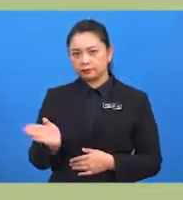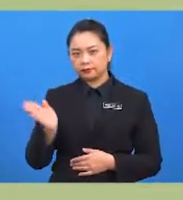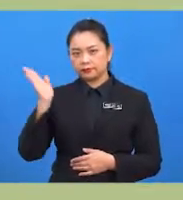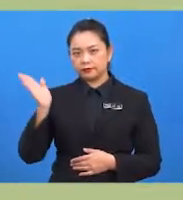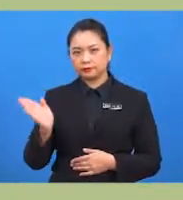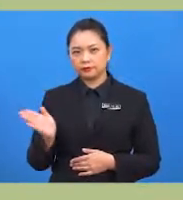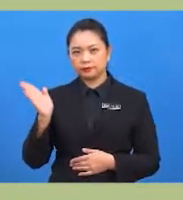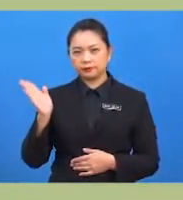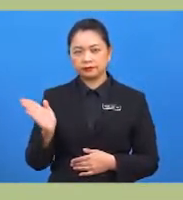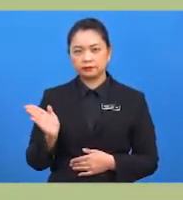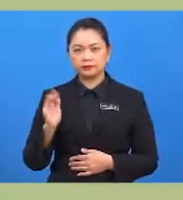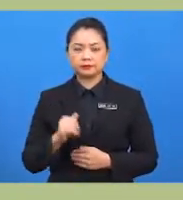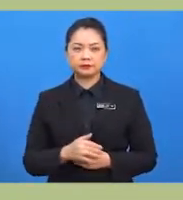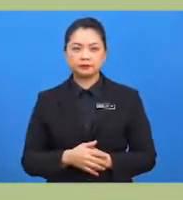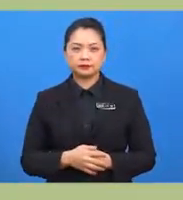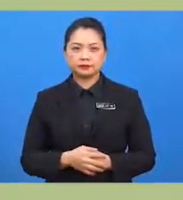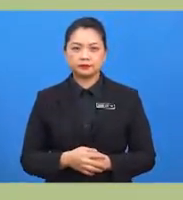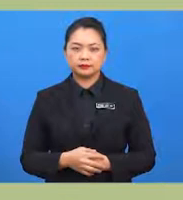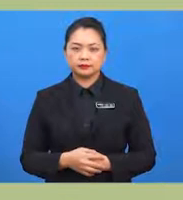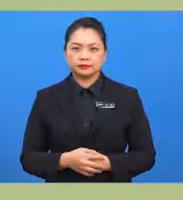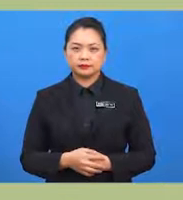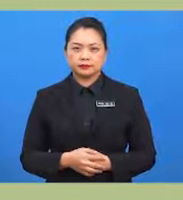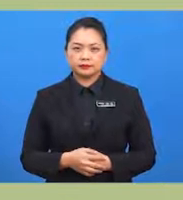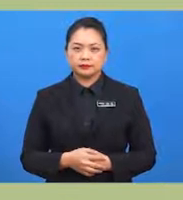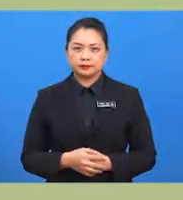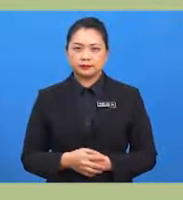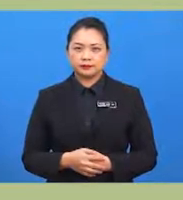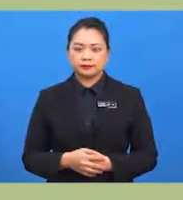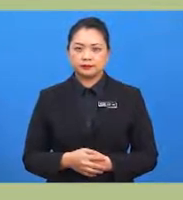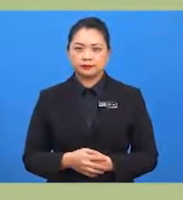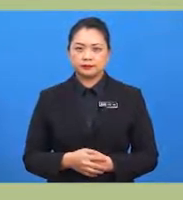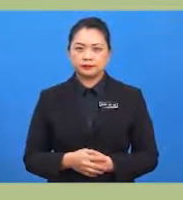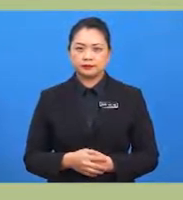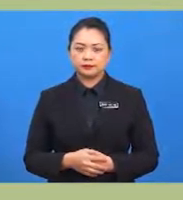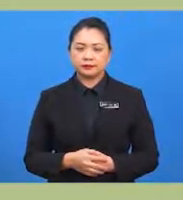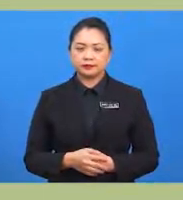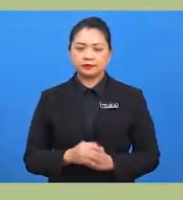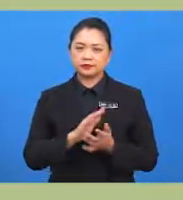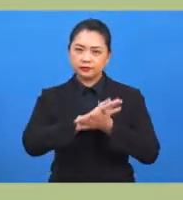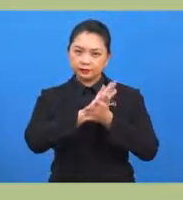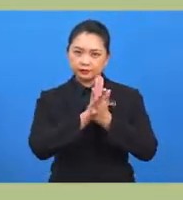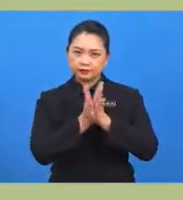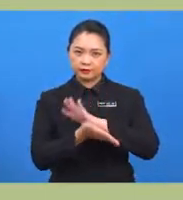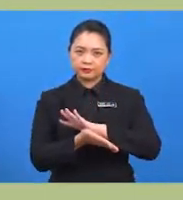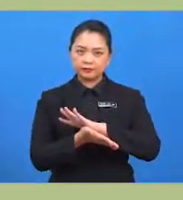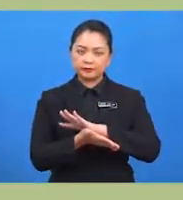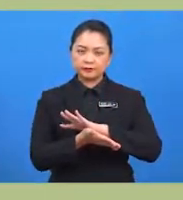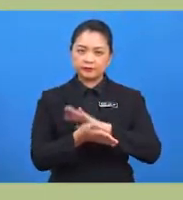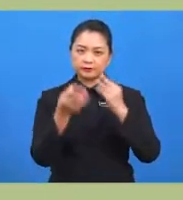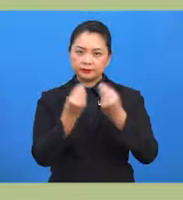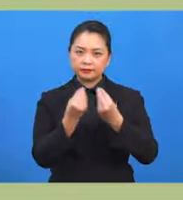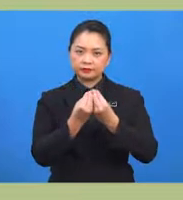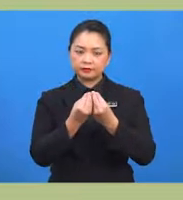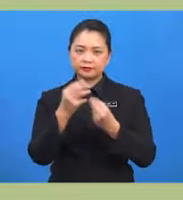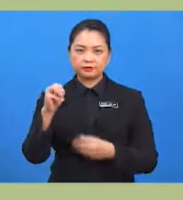Hai 160 gram per mol hai magazine bilangan